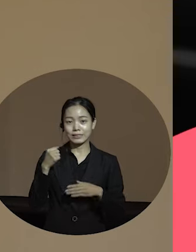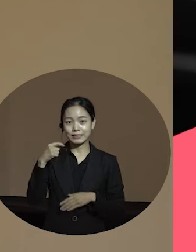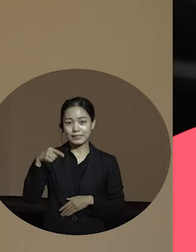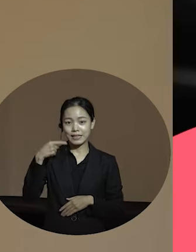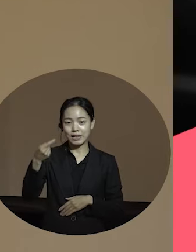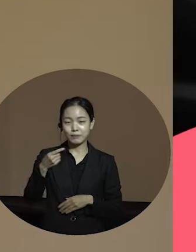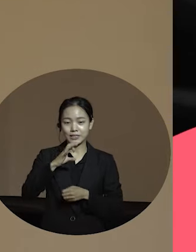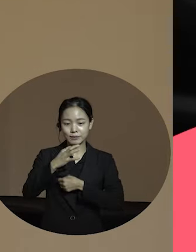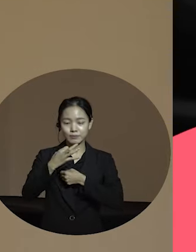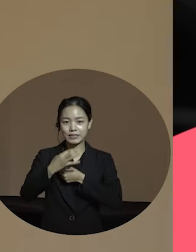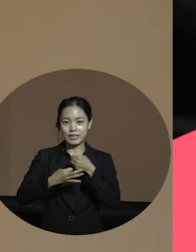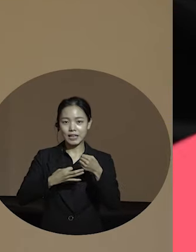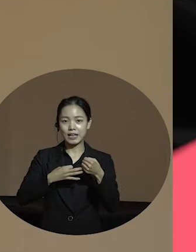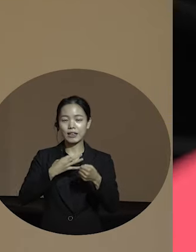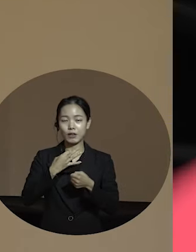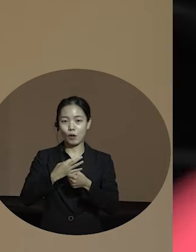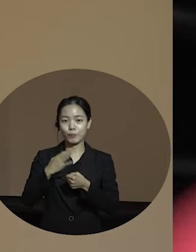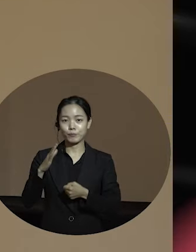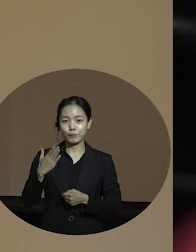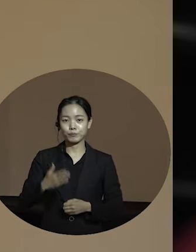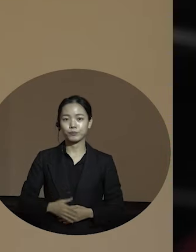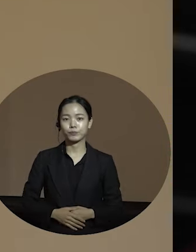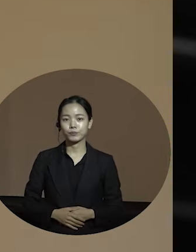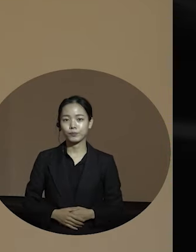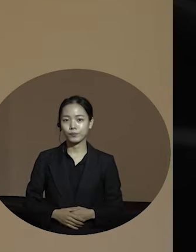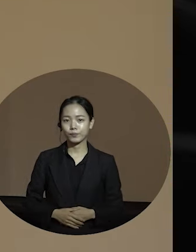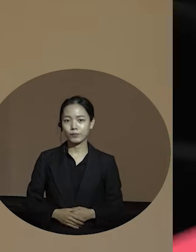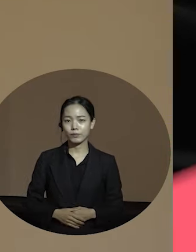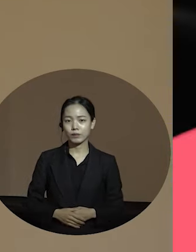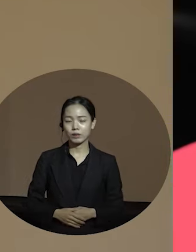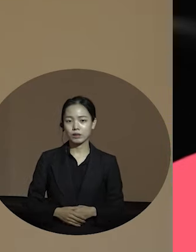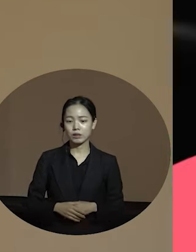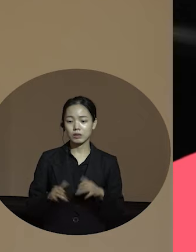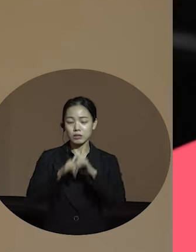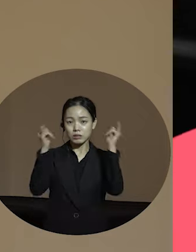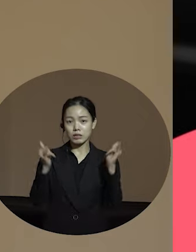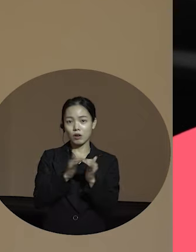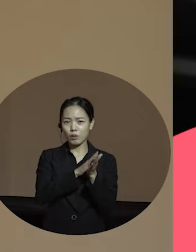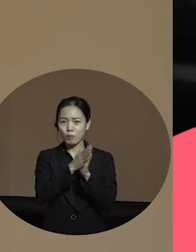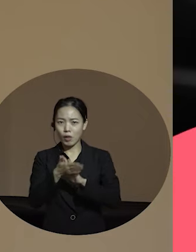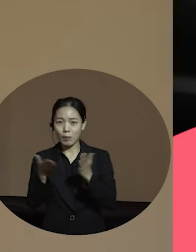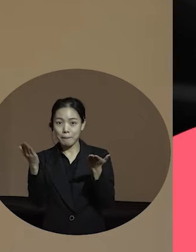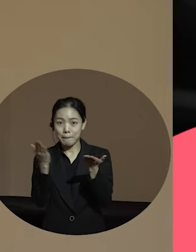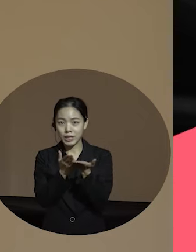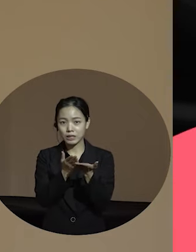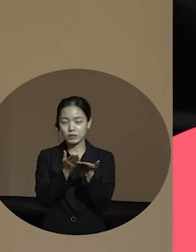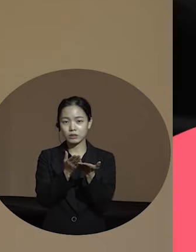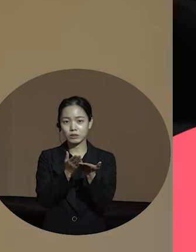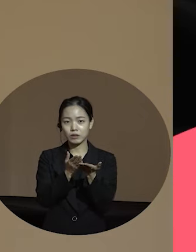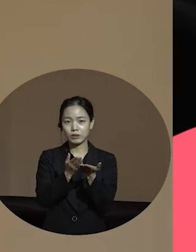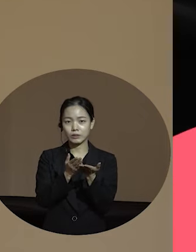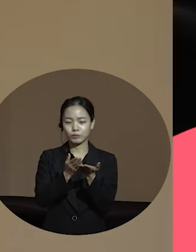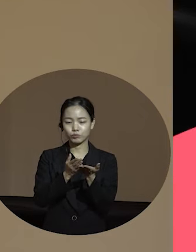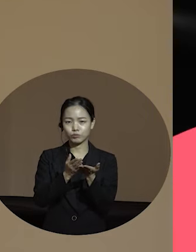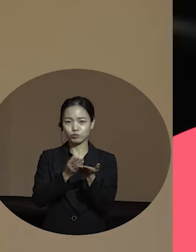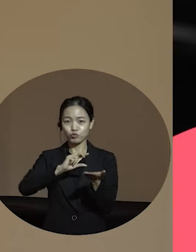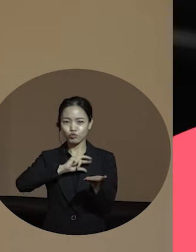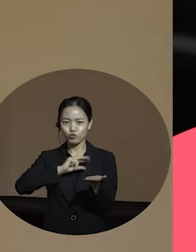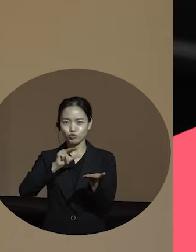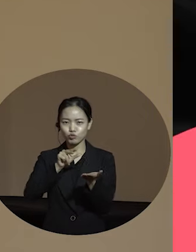개정되었습니다. 국제적 공식 문서이자 변화하는 사회에 대응하는 주요 이슈를 반영한